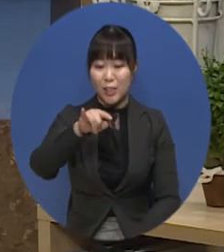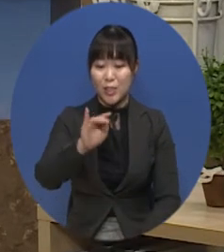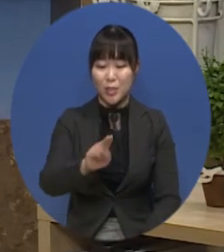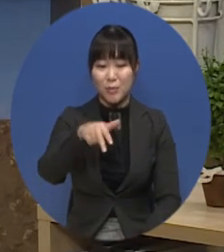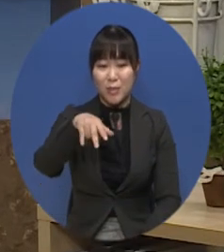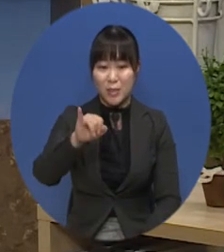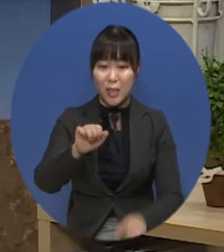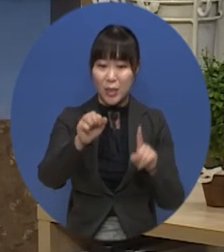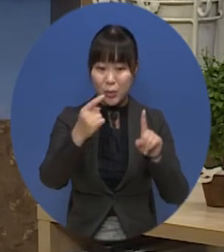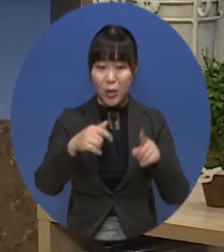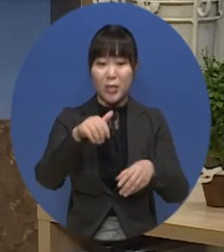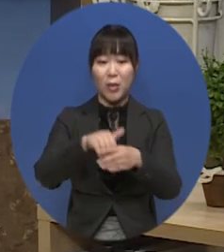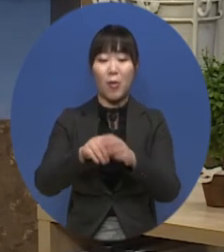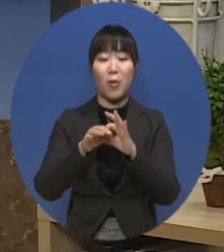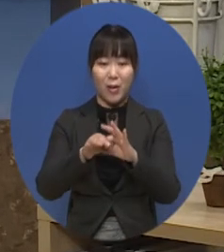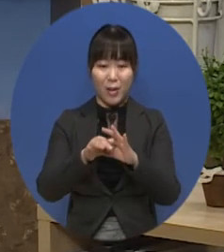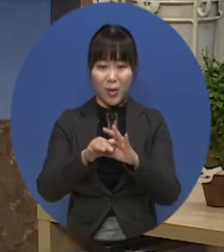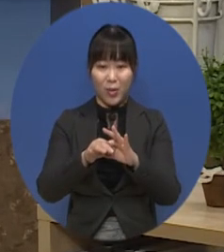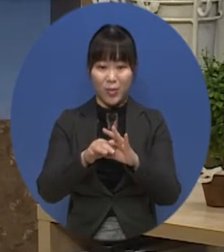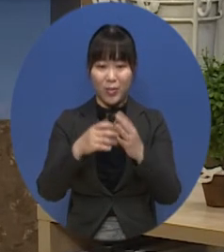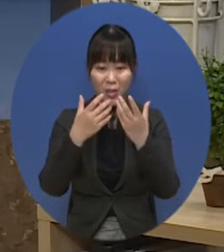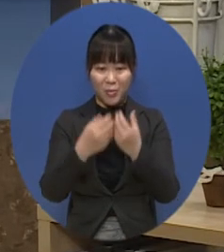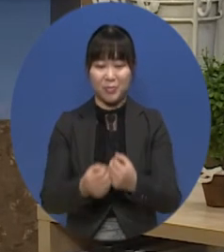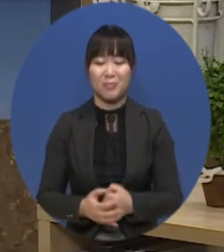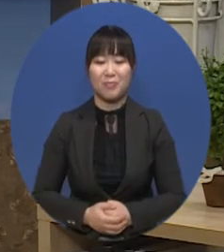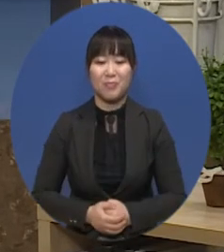쉽지의 1호가 선거에 선거. 대한 내용이 담겼었네요.